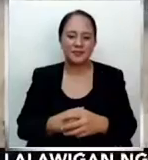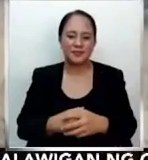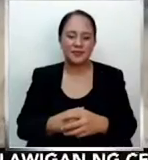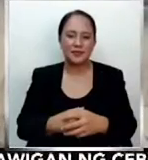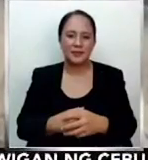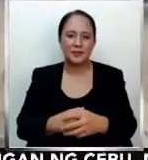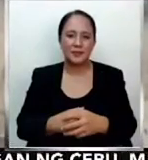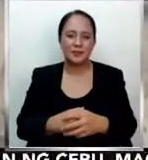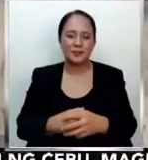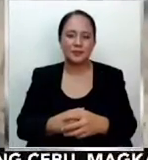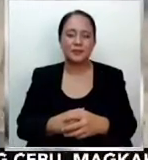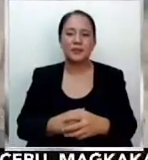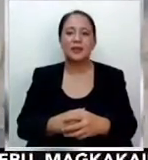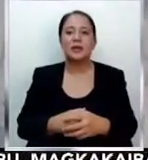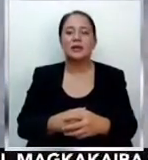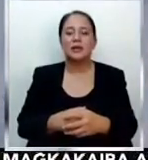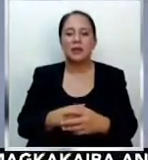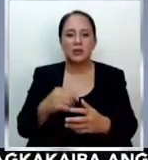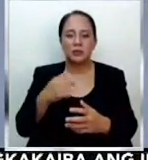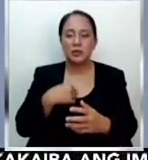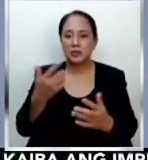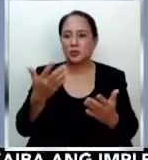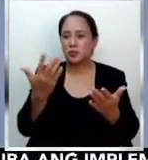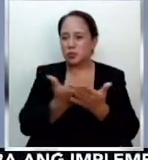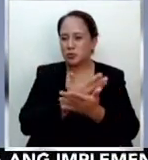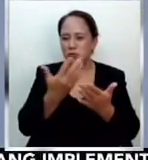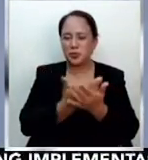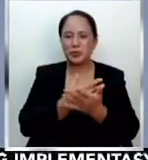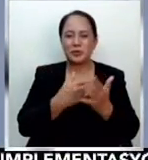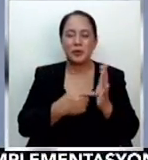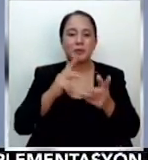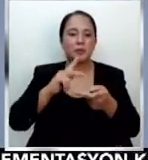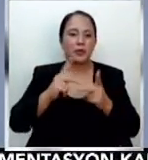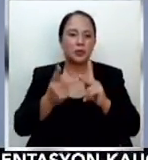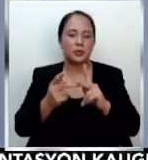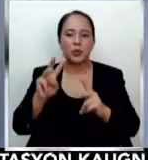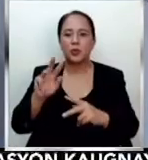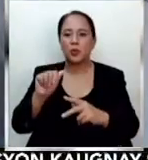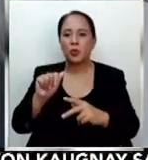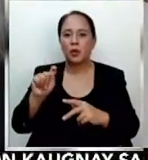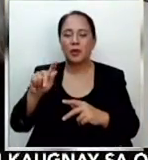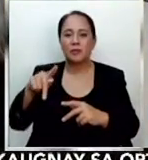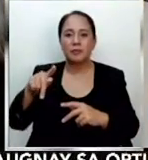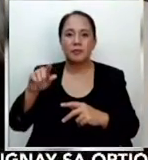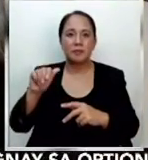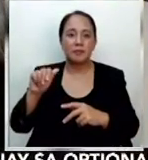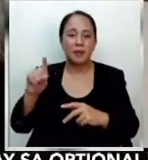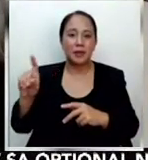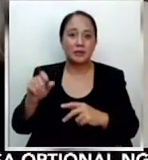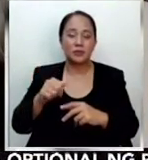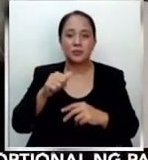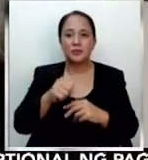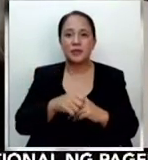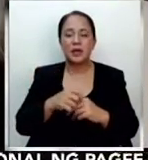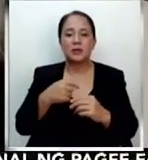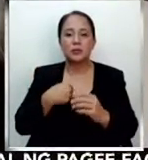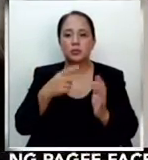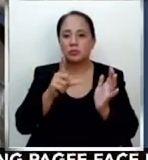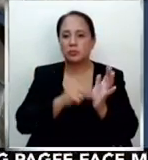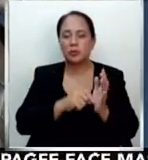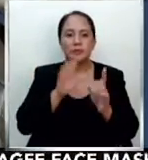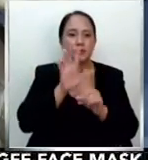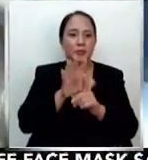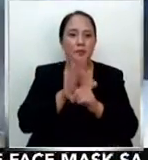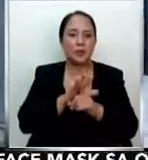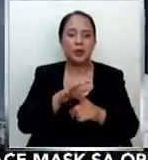Another milestone para sa GMA Network ang partnership with Wattpad Webtoon Studios na publishing arm ng mga sikat na comics at